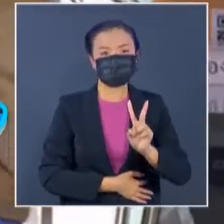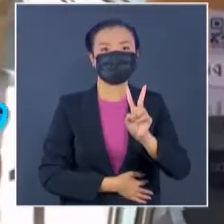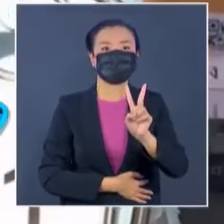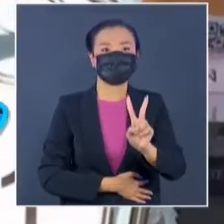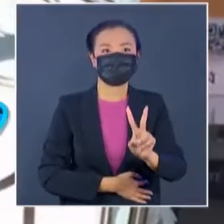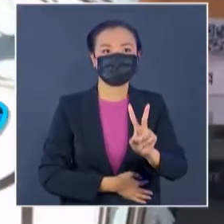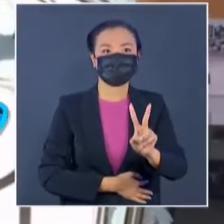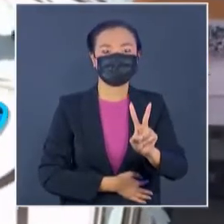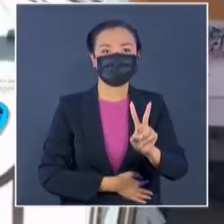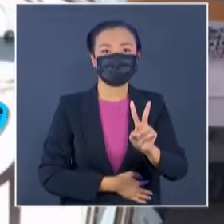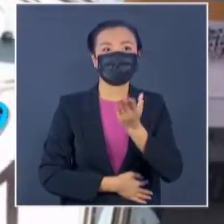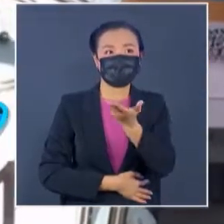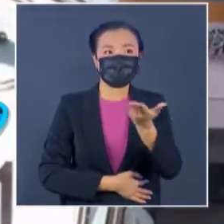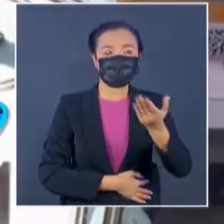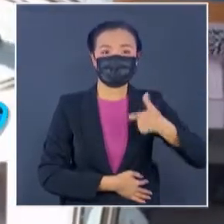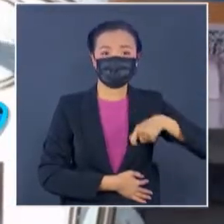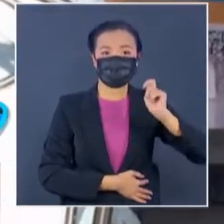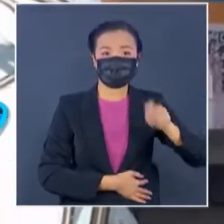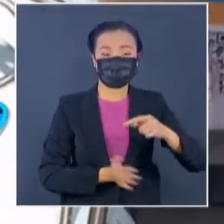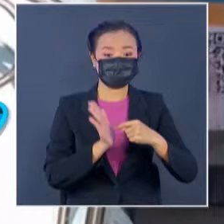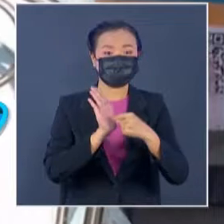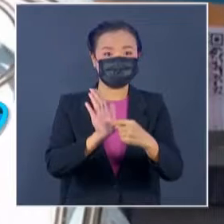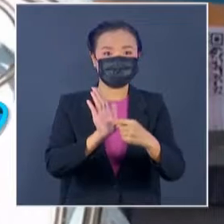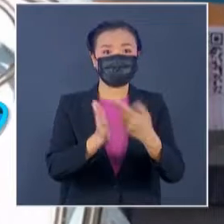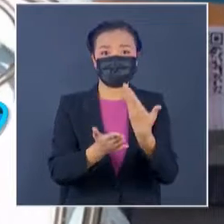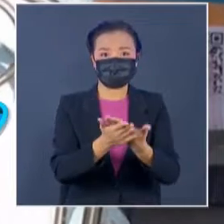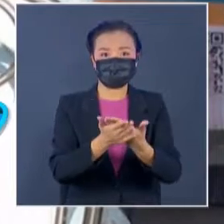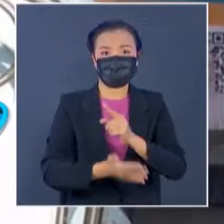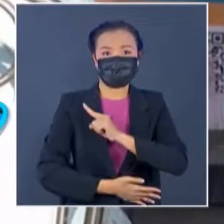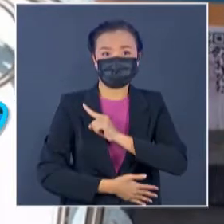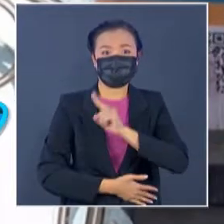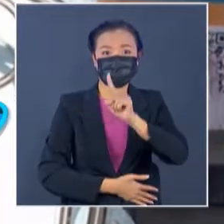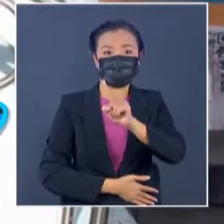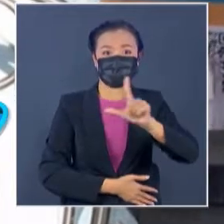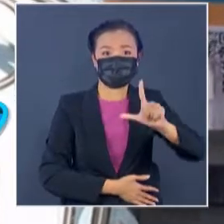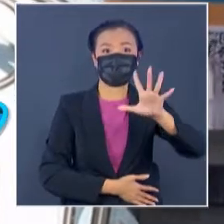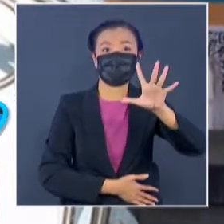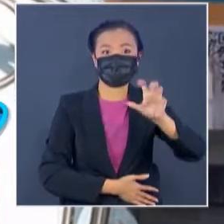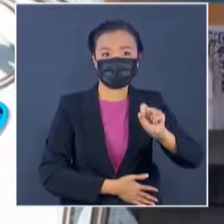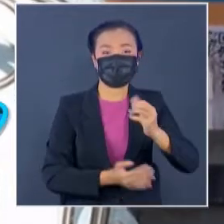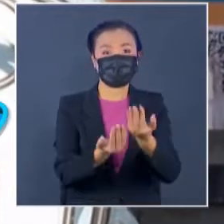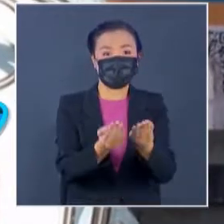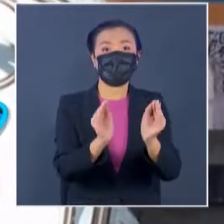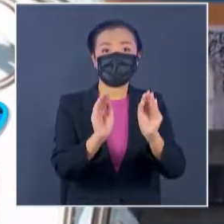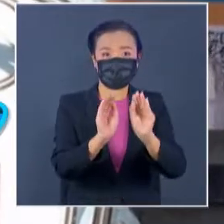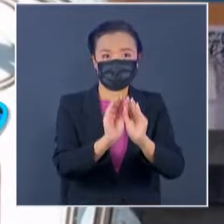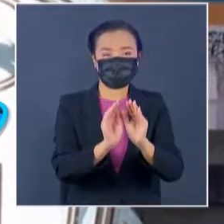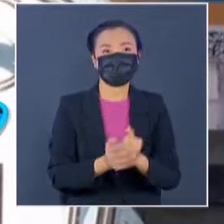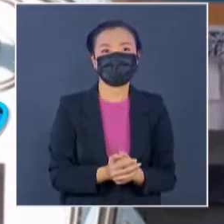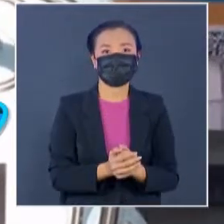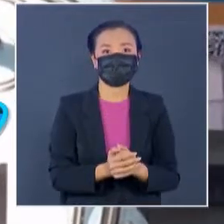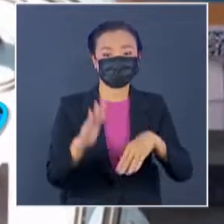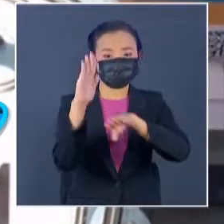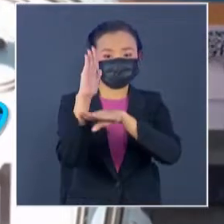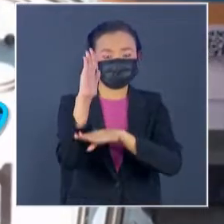ก็ระบุว่าจะขอยื่นศาลเพื่อให้จำเลยชดใช้เงินจำนวน 1.5 ล้านบาทให้กับครอบครัวส่วนเรื่องการด